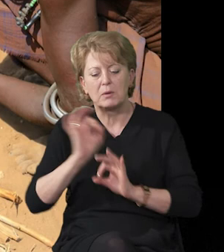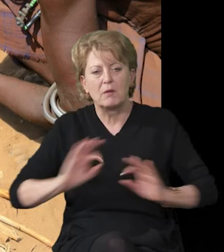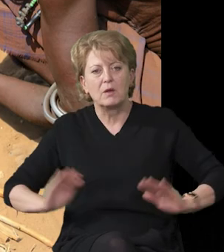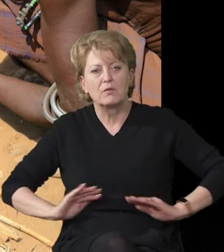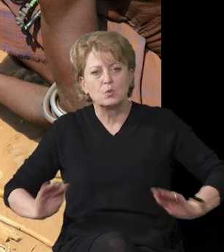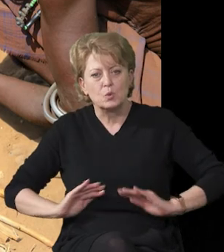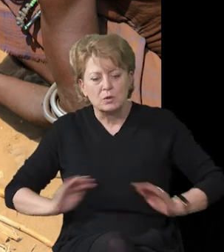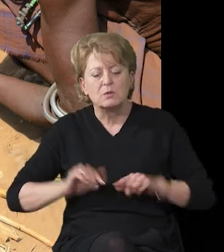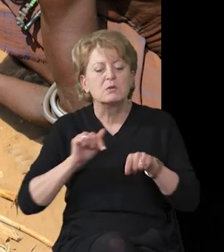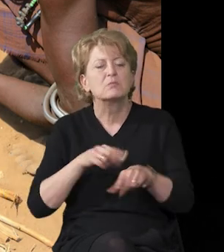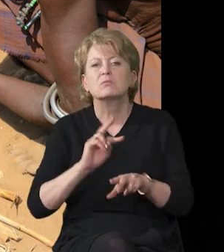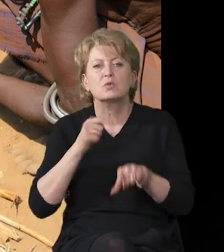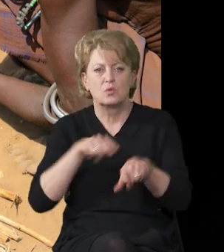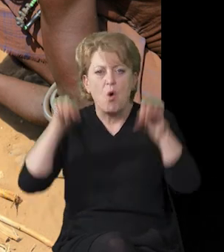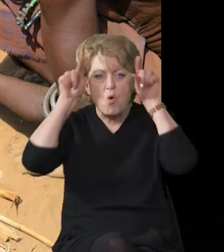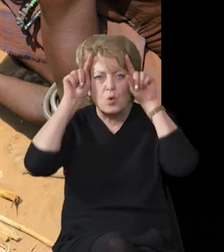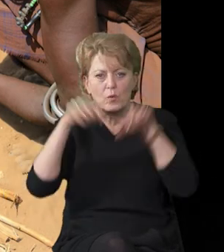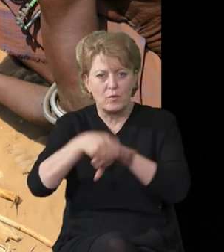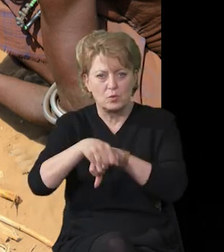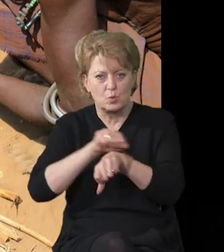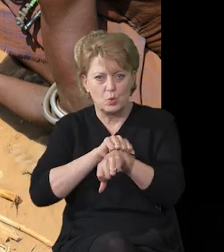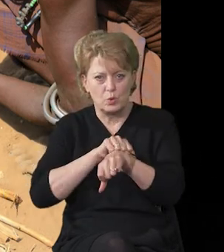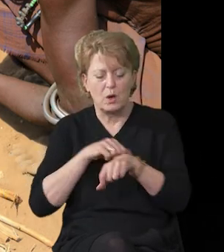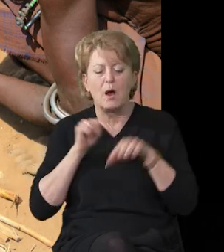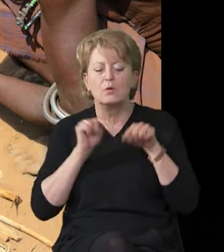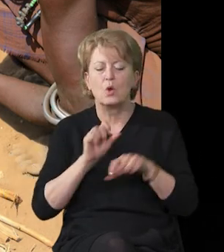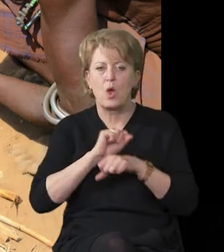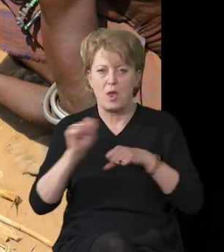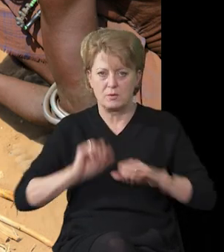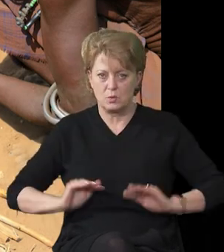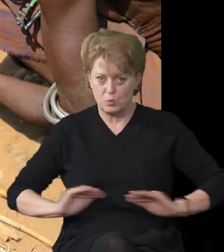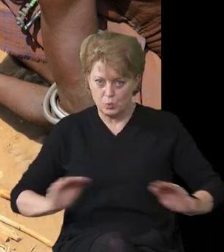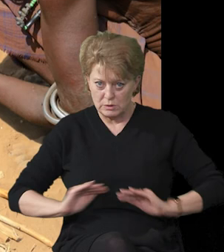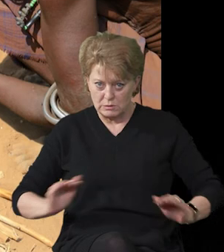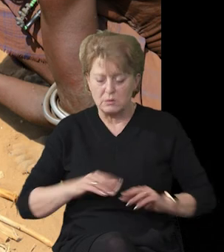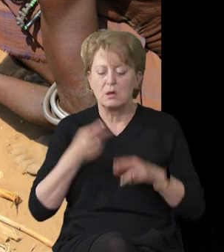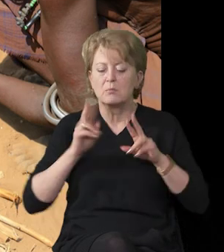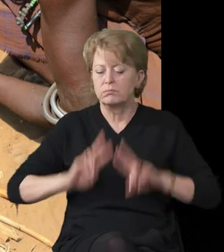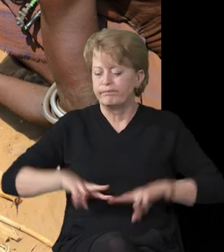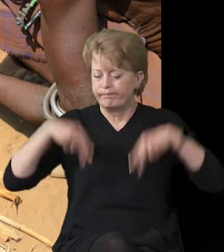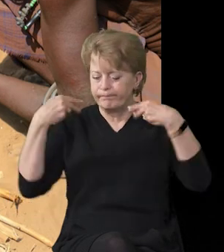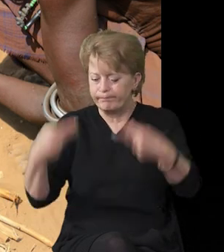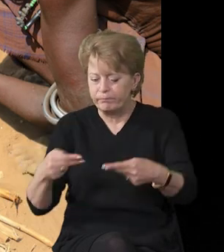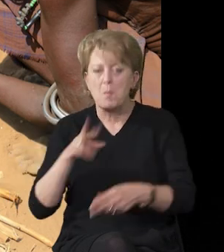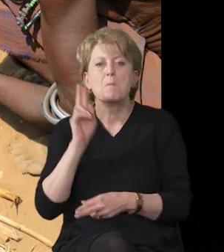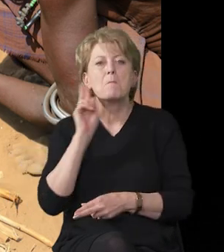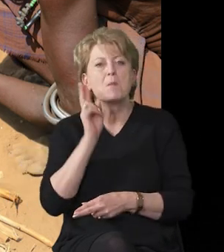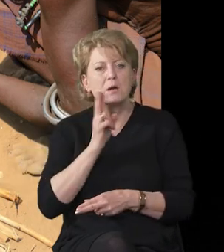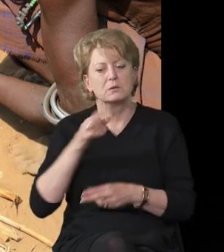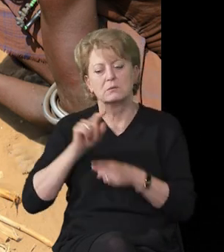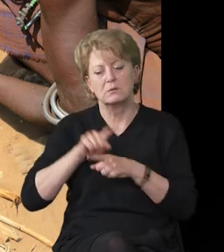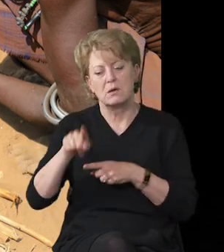skóry. To jest spódnica, którą przekazują matki swoim córkom w czasie obrzędu